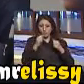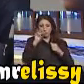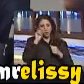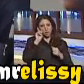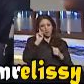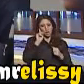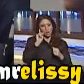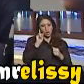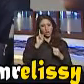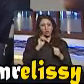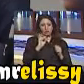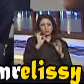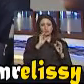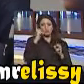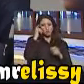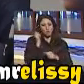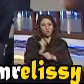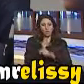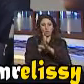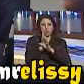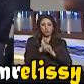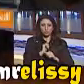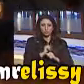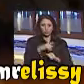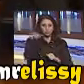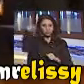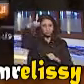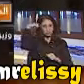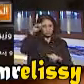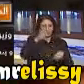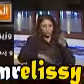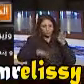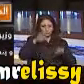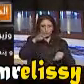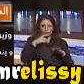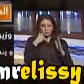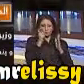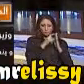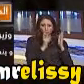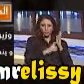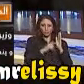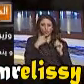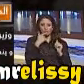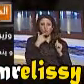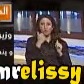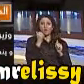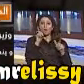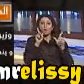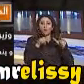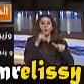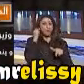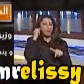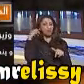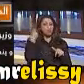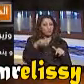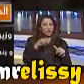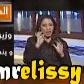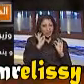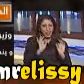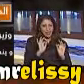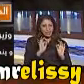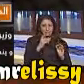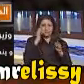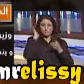للقاضي لتعديل مسيرتها. وقال المستشار مكي أن القانون ينص على عقوبة لكل من يمول المظاهرات